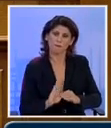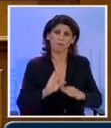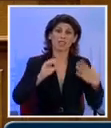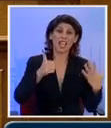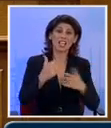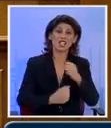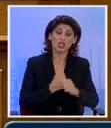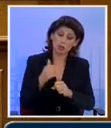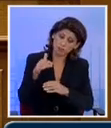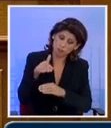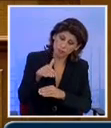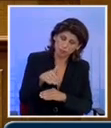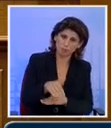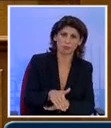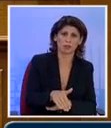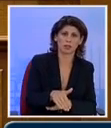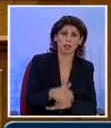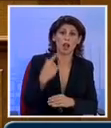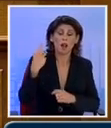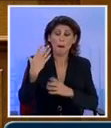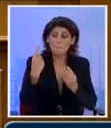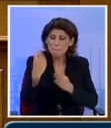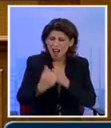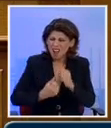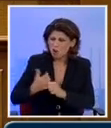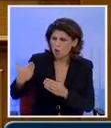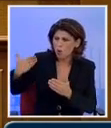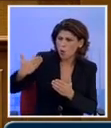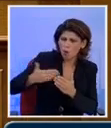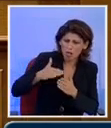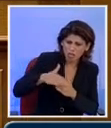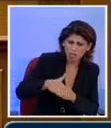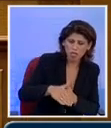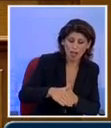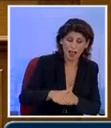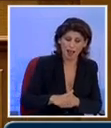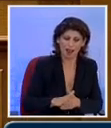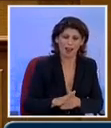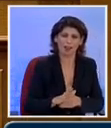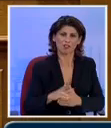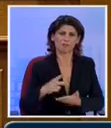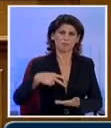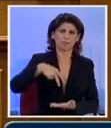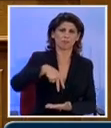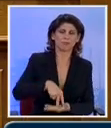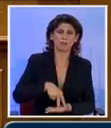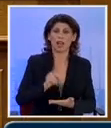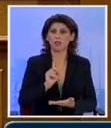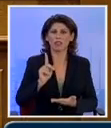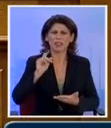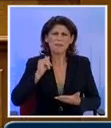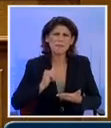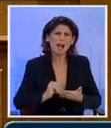ύφεσης. Αν η μακροχρόνια βαθιά ύφεση γονάτισε τη χώρα, η ανάκαμψη θα την ξαναστήσει στα πόδια της. Και αυτό δεν είναι μακρινό μέλλον.